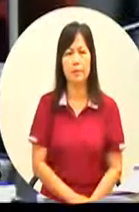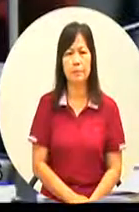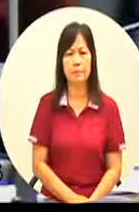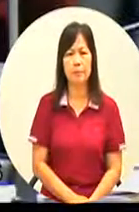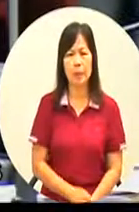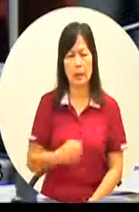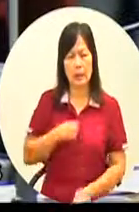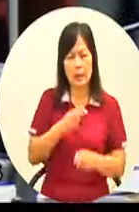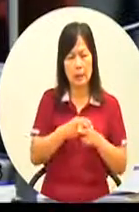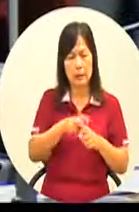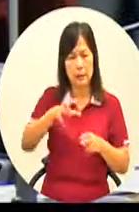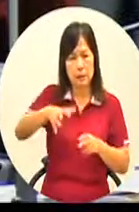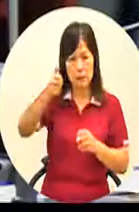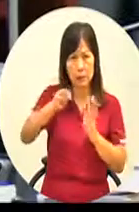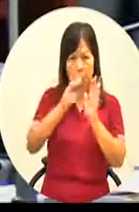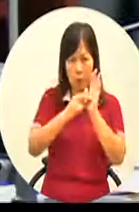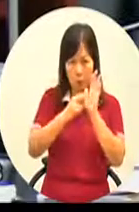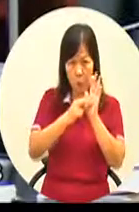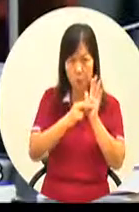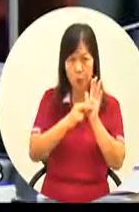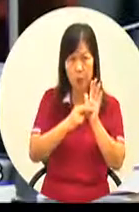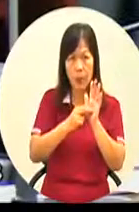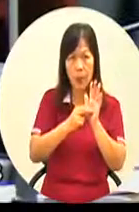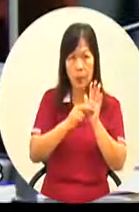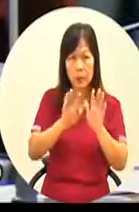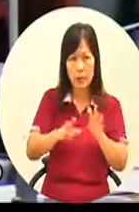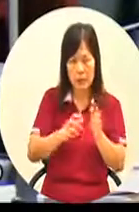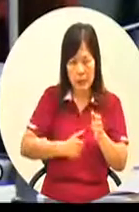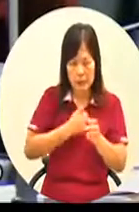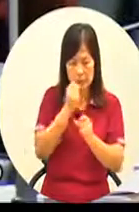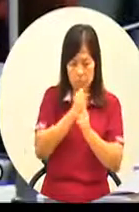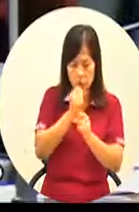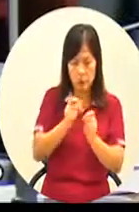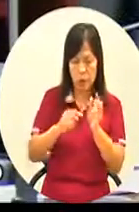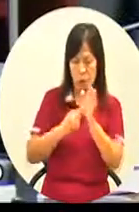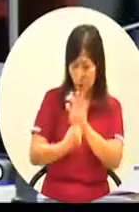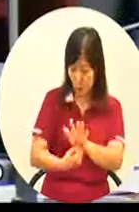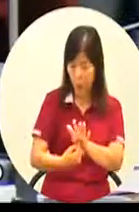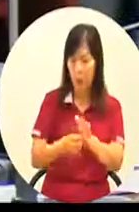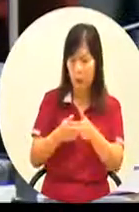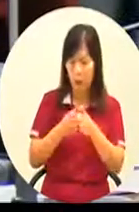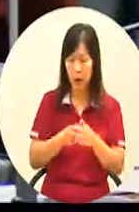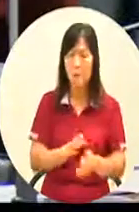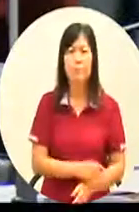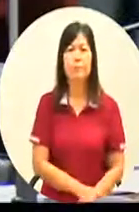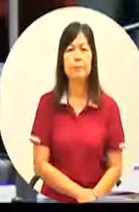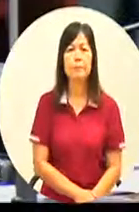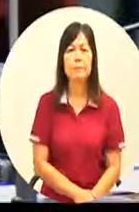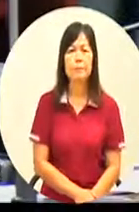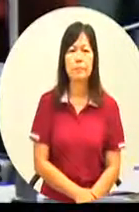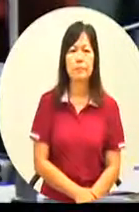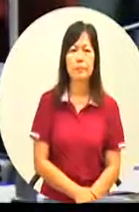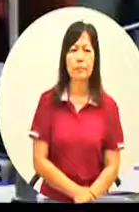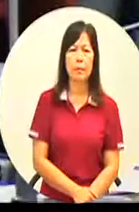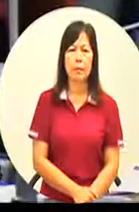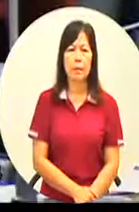的今天的解说哈，看哦实际的作为来展现，好不好？好， 谢谢， 请坐。